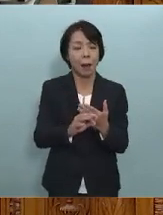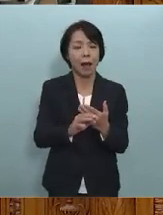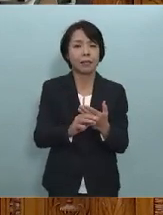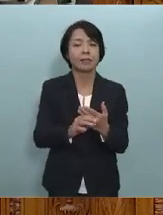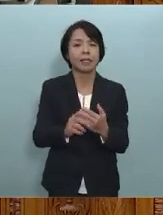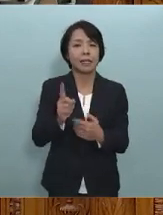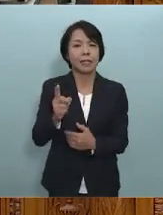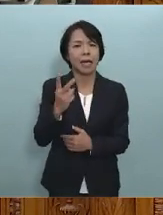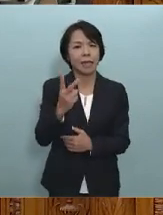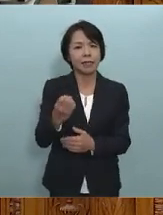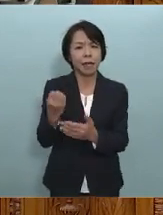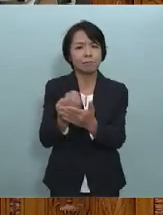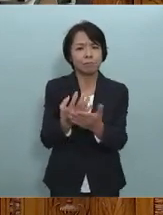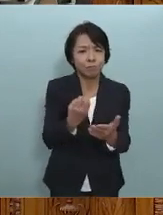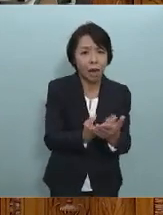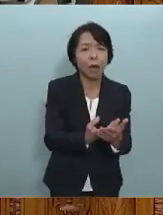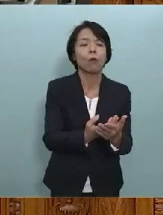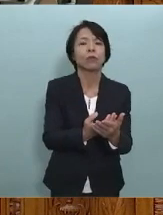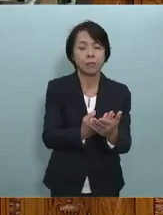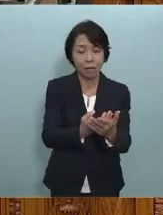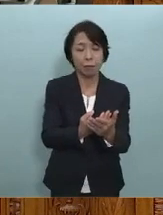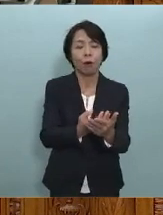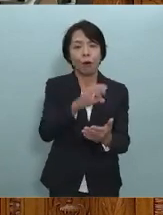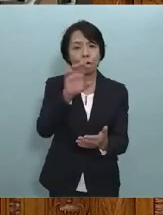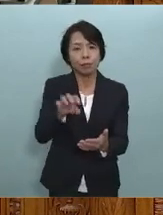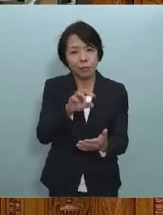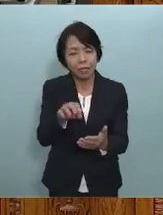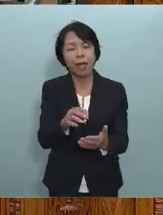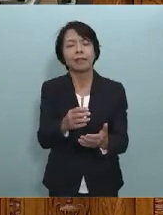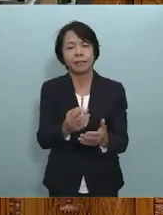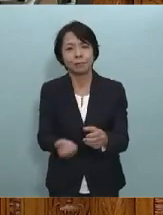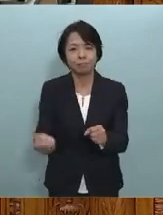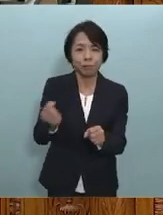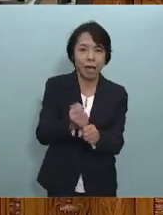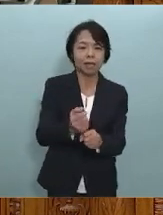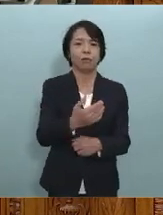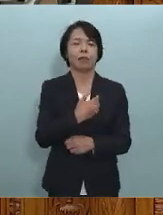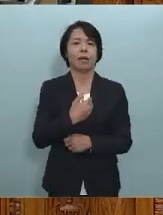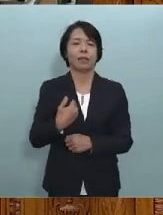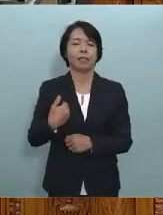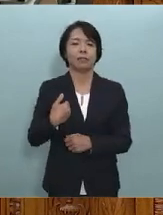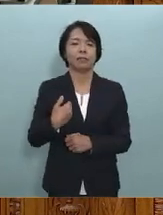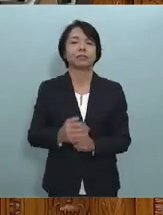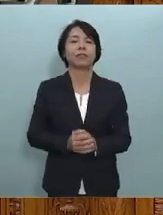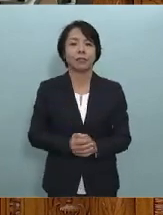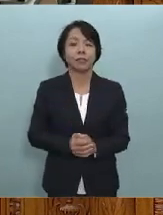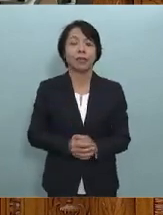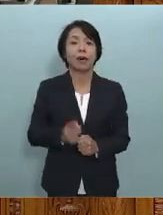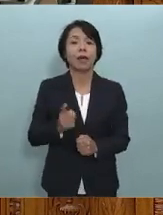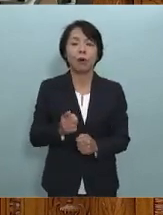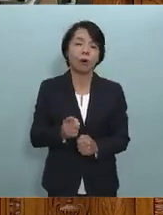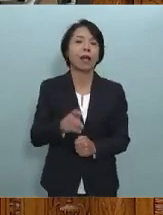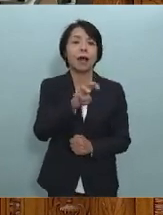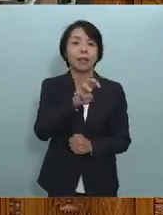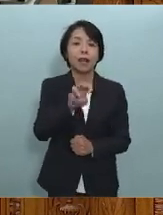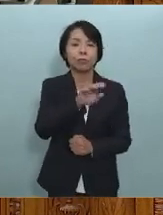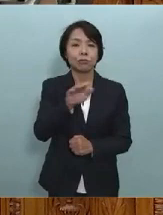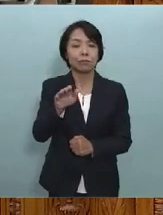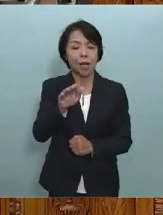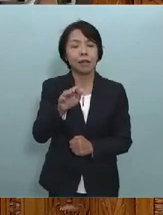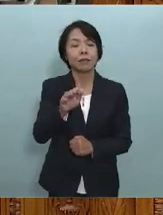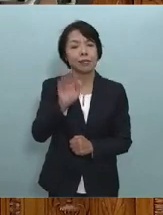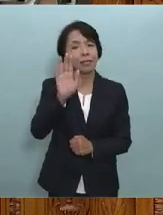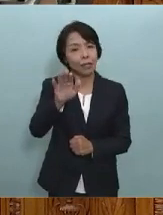2度の失敗をしても何度もやり直しが効くと思いますしそのことが30歳大以降に